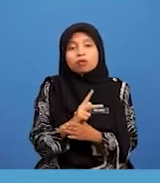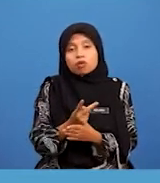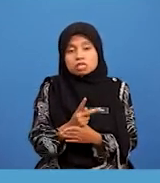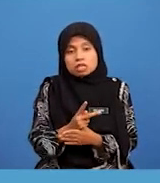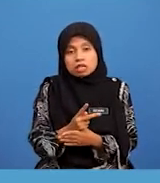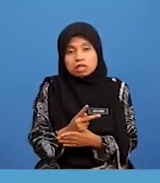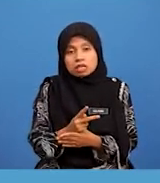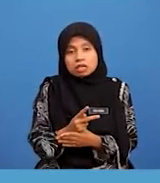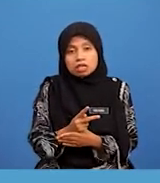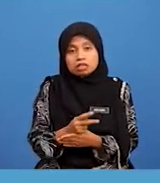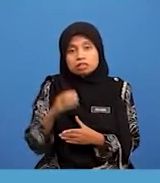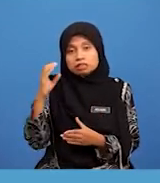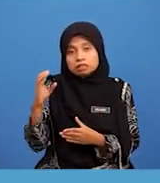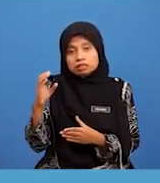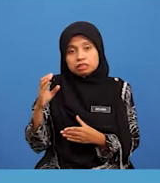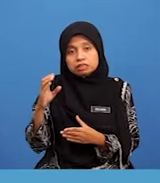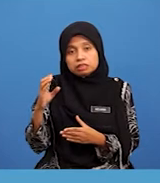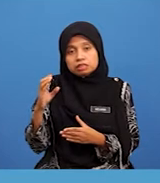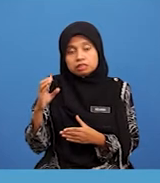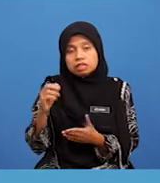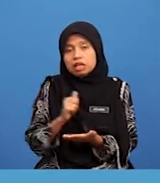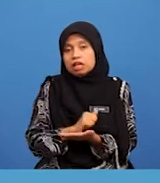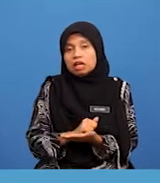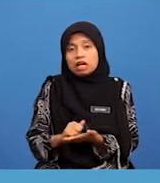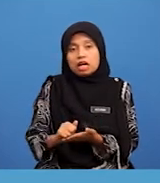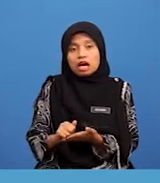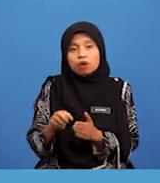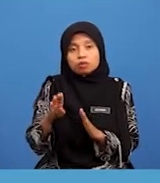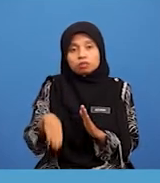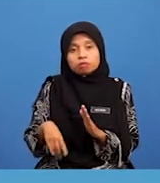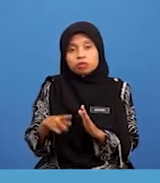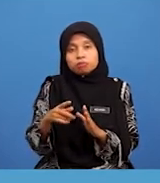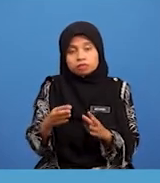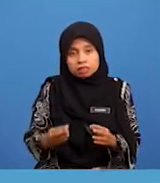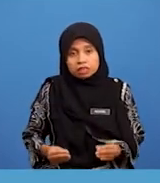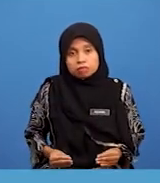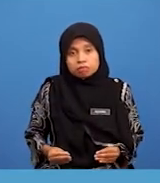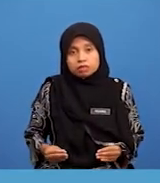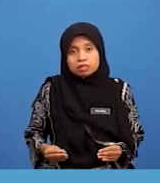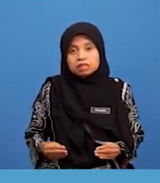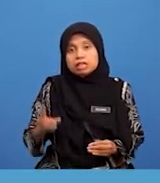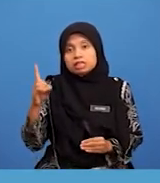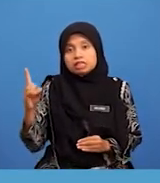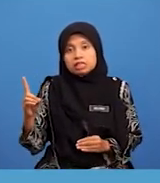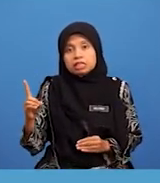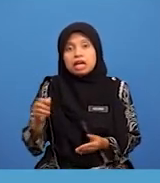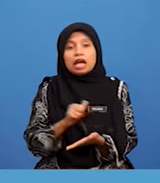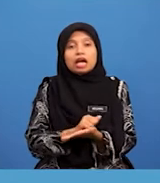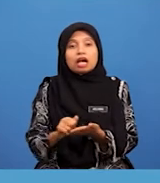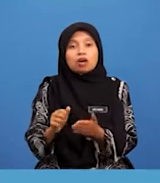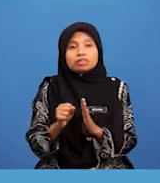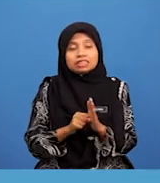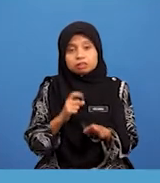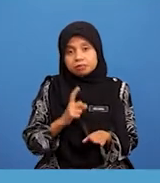perkongsi. C. Akaun belum terima. Dan D.